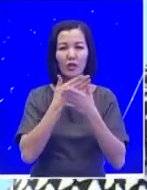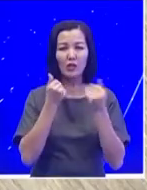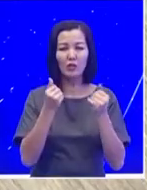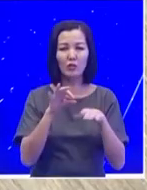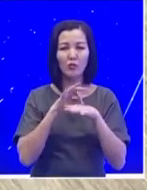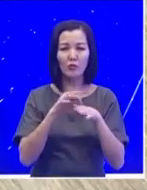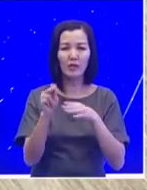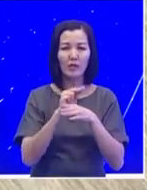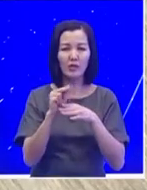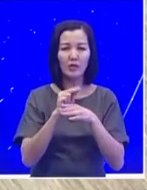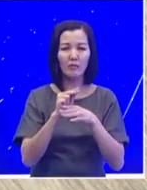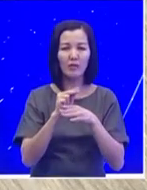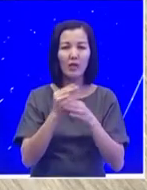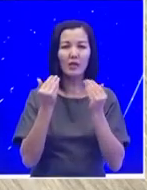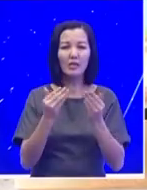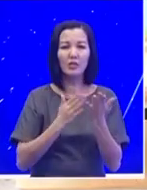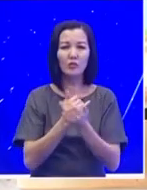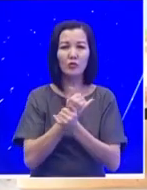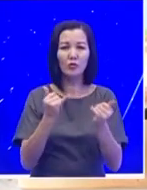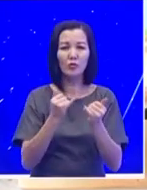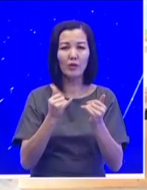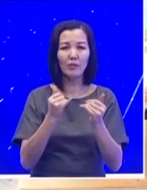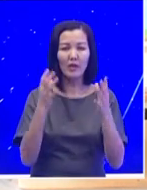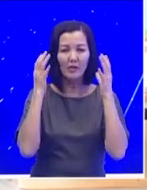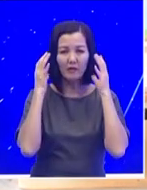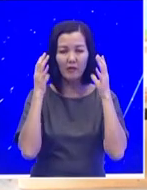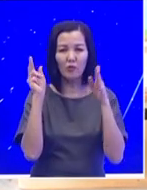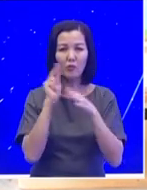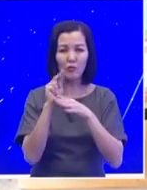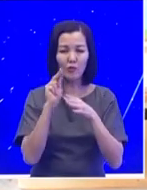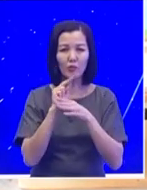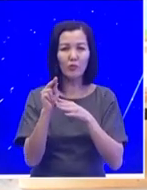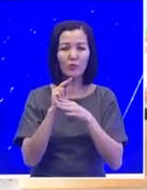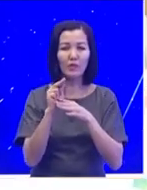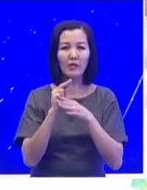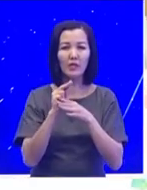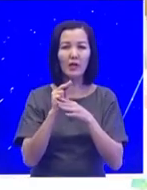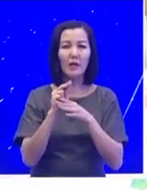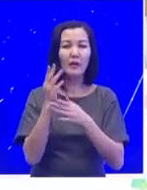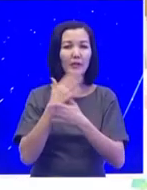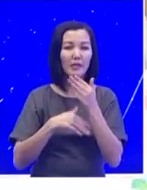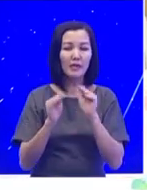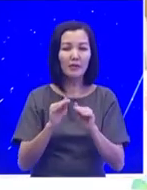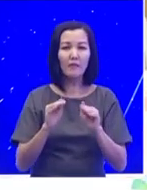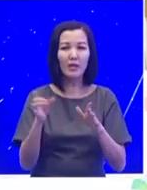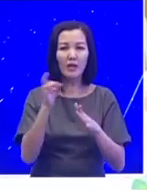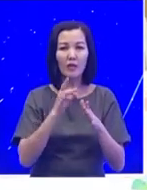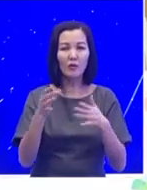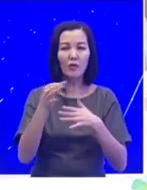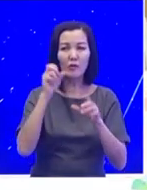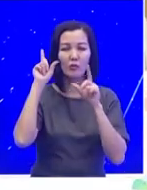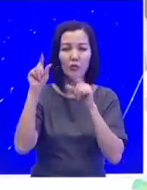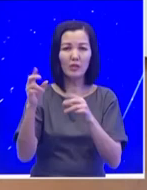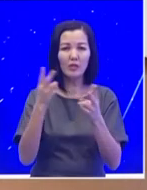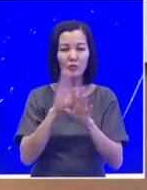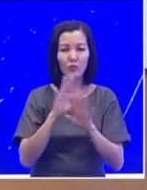проходить лечебные курсы. Теперь за услугами дефектолога, психолога и логопеда родителям особых детей не придется ездить в районный или областной